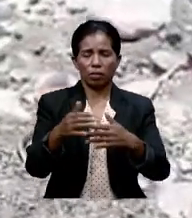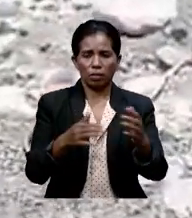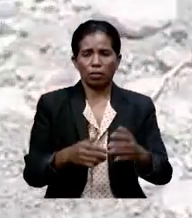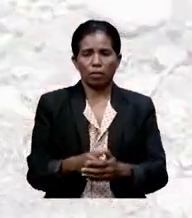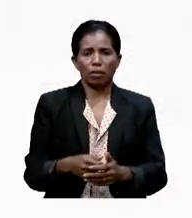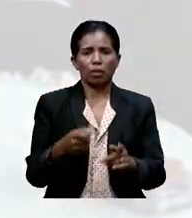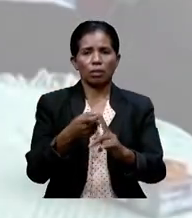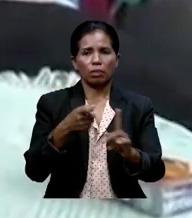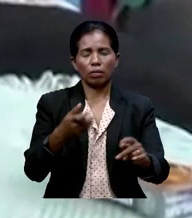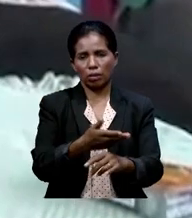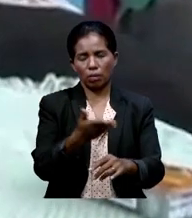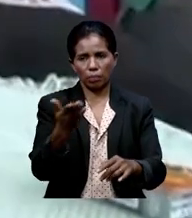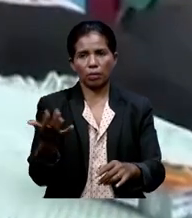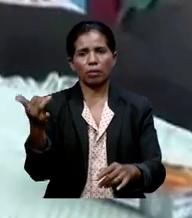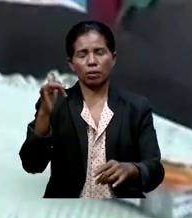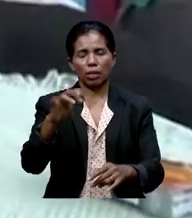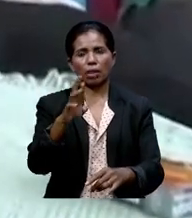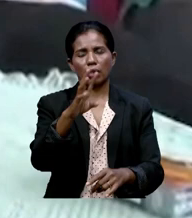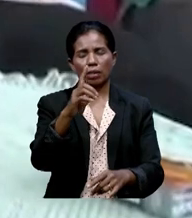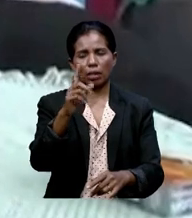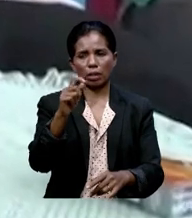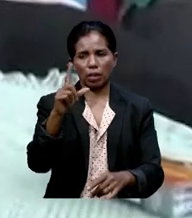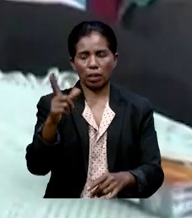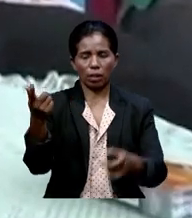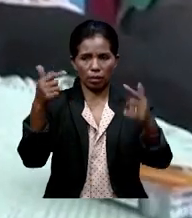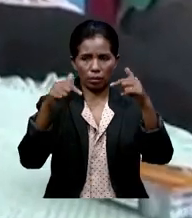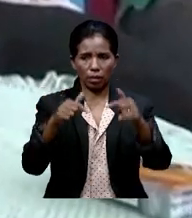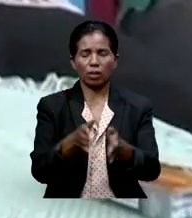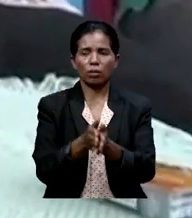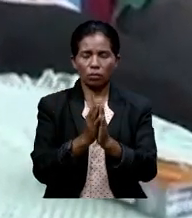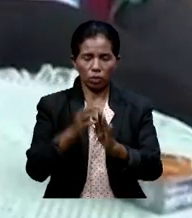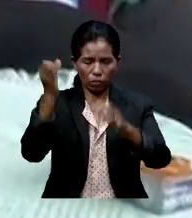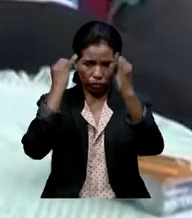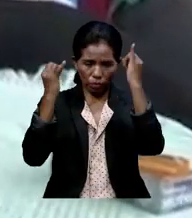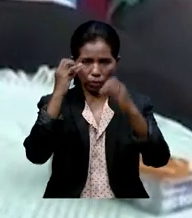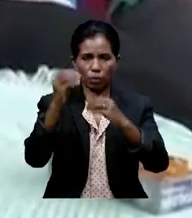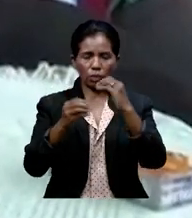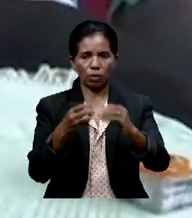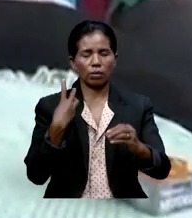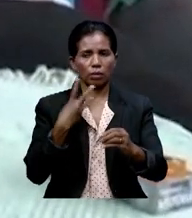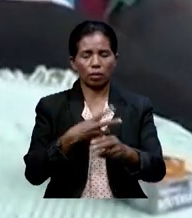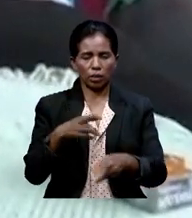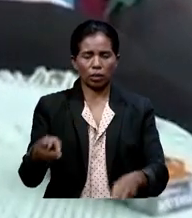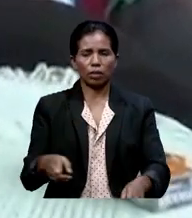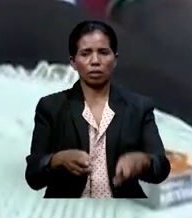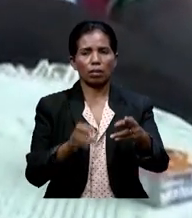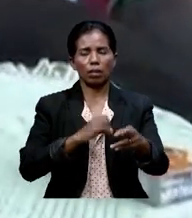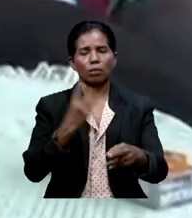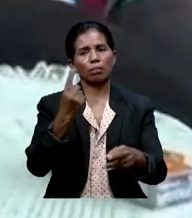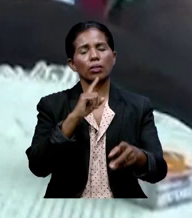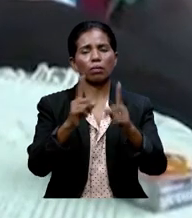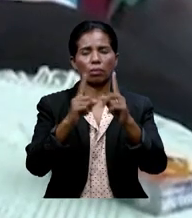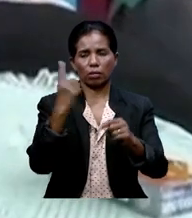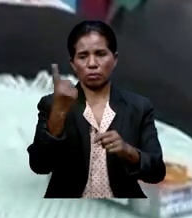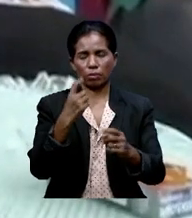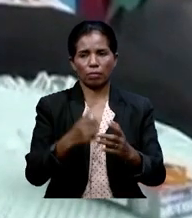si ita botsira te telmo so mai pe husu informasaun kono ba ita nia strai gane hau sempre kuria bebe